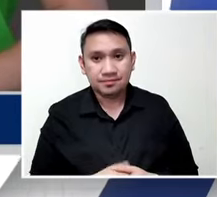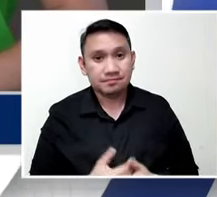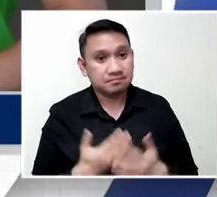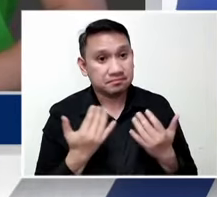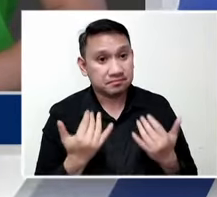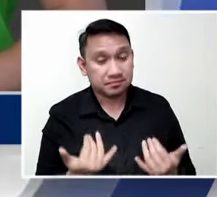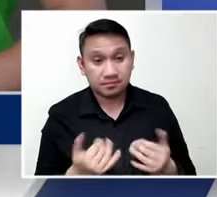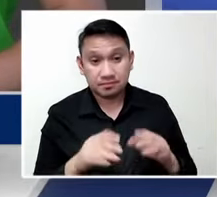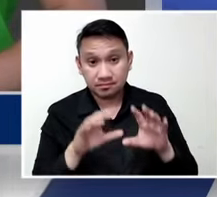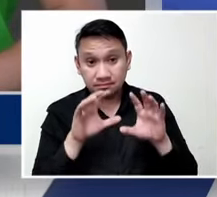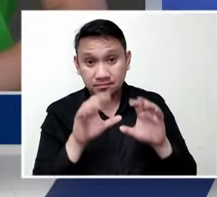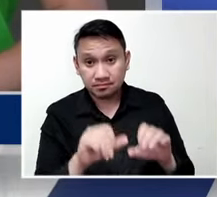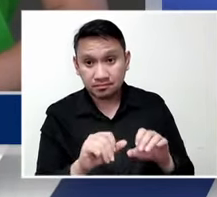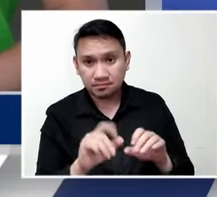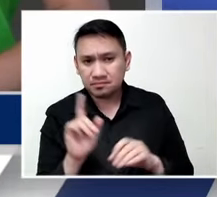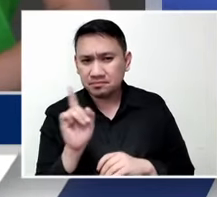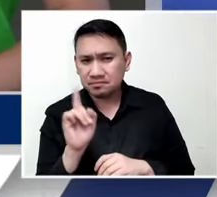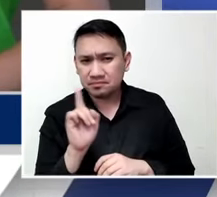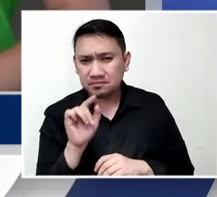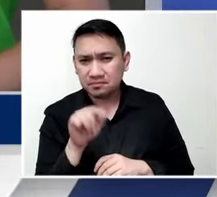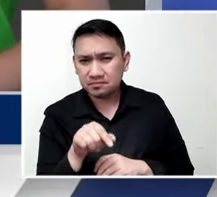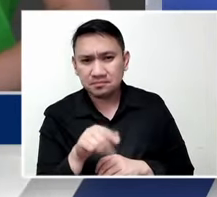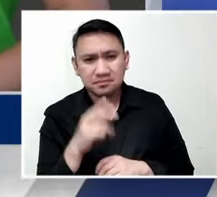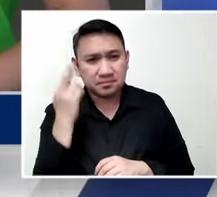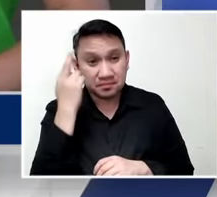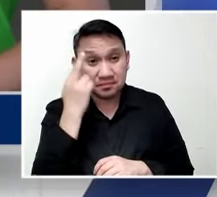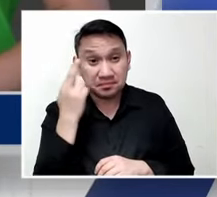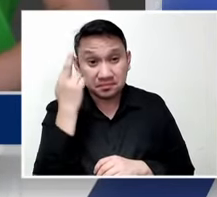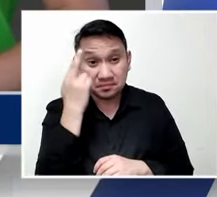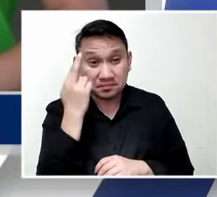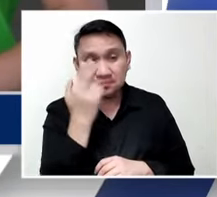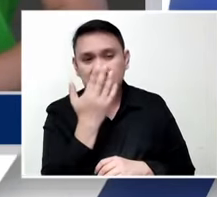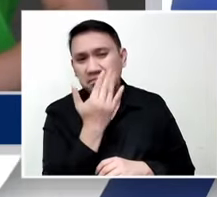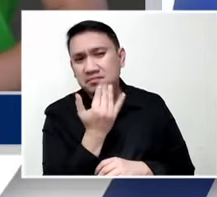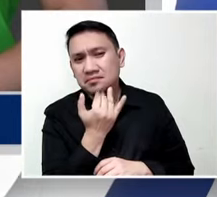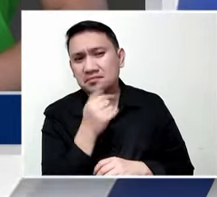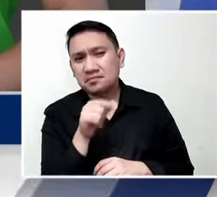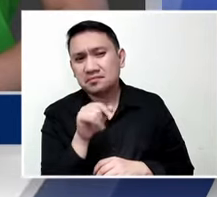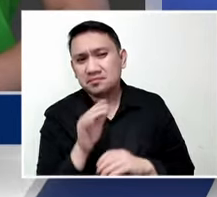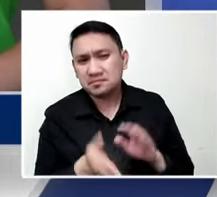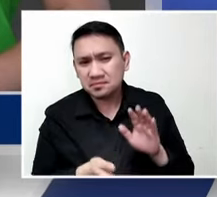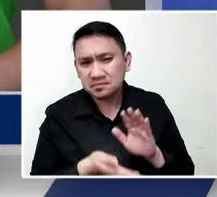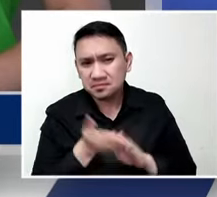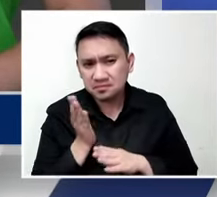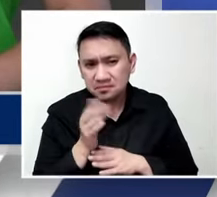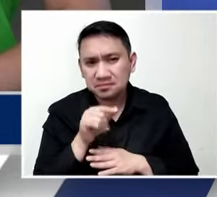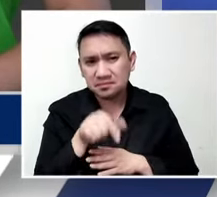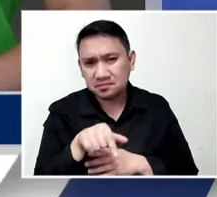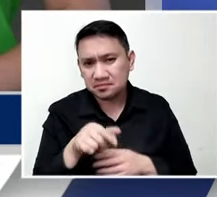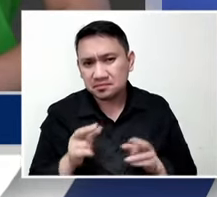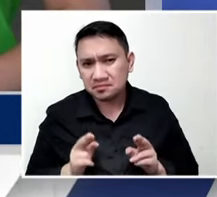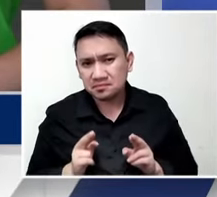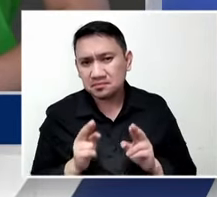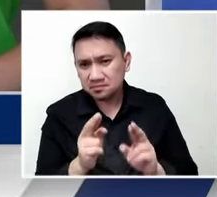nahuhuli, ano ang karaniwang katwiran nila na bakit sila'y dumadaan pa rin sa mga pangunahing